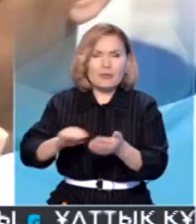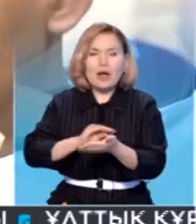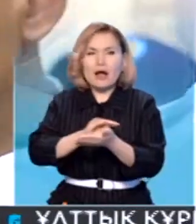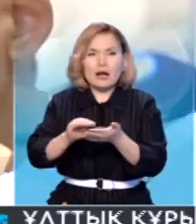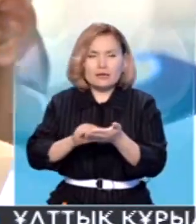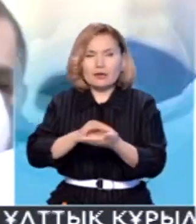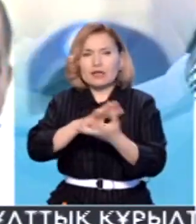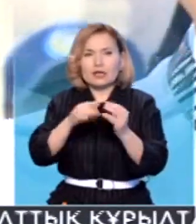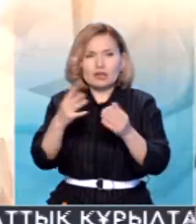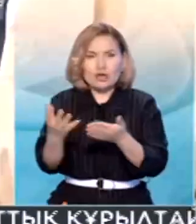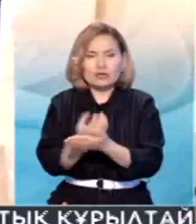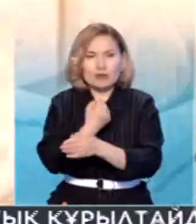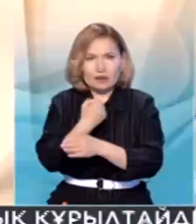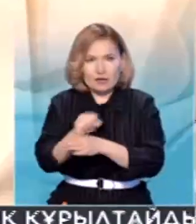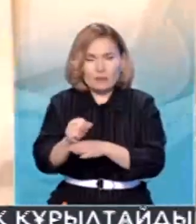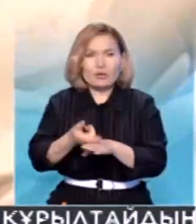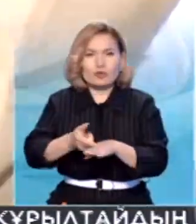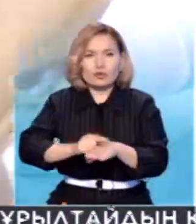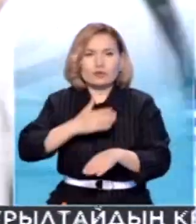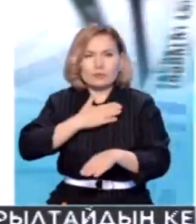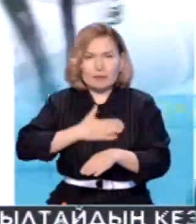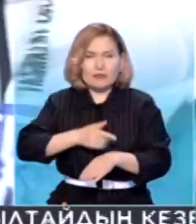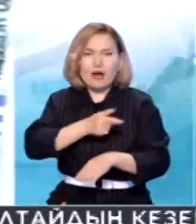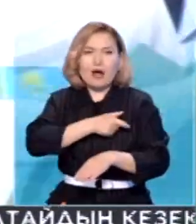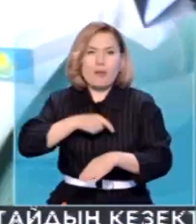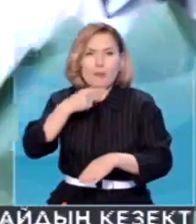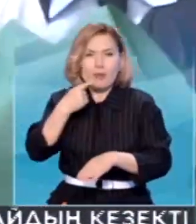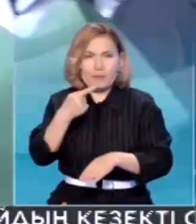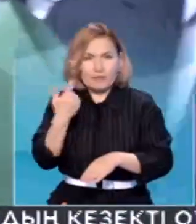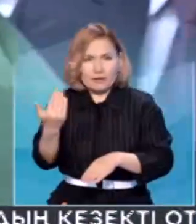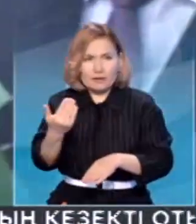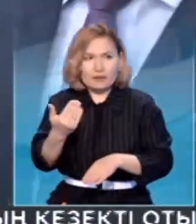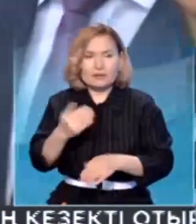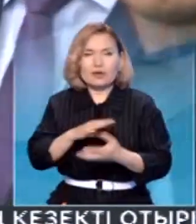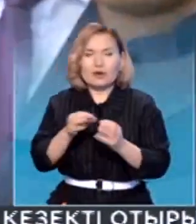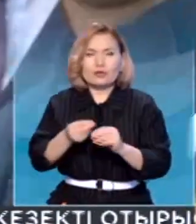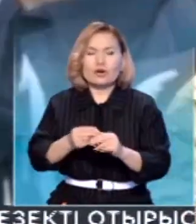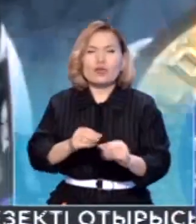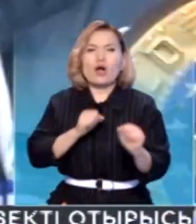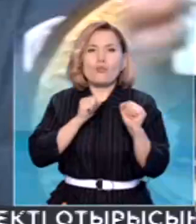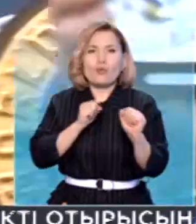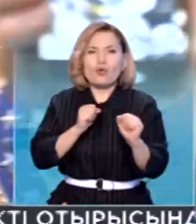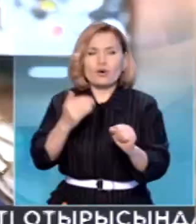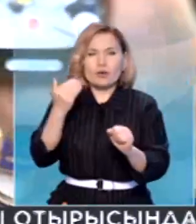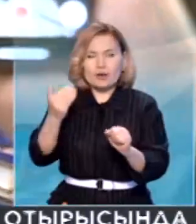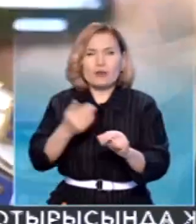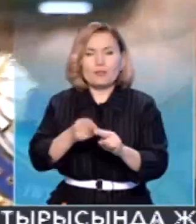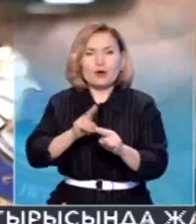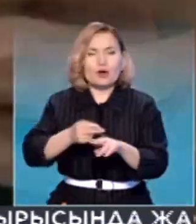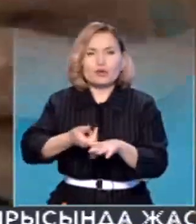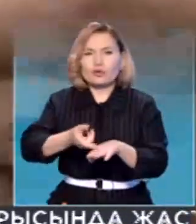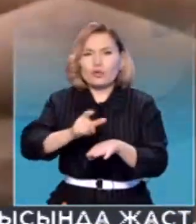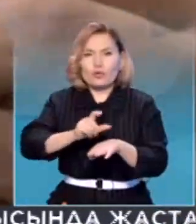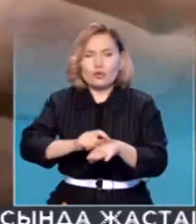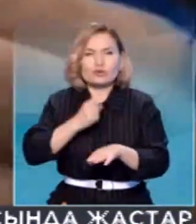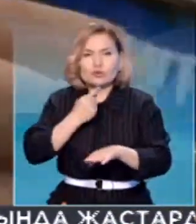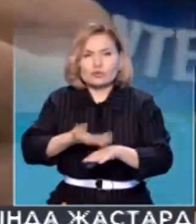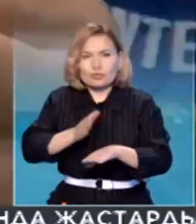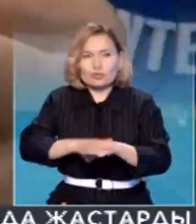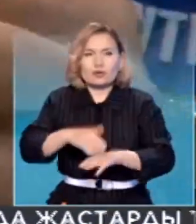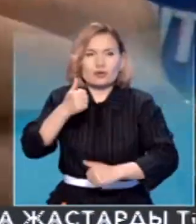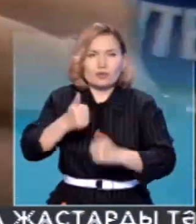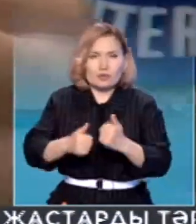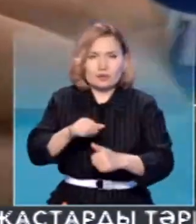және көмілінен шыққанын айтып өтті. Одан бөлек чемпионатқа боксшылардың іріктеуі өте қиын болғанын айтты.